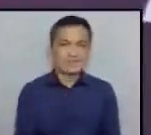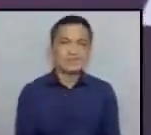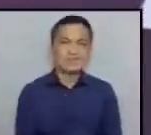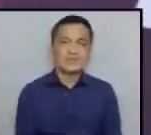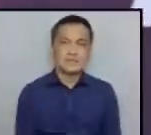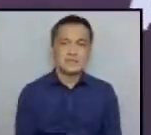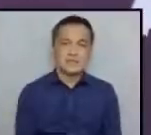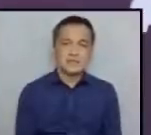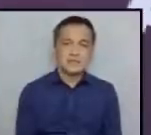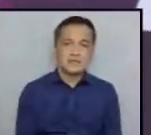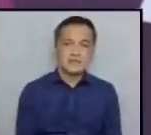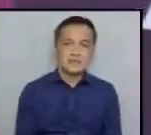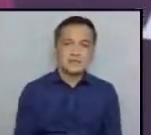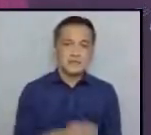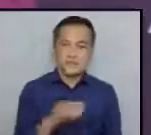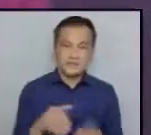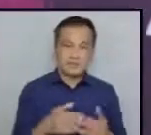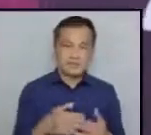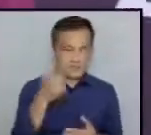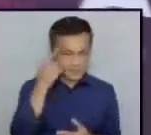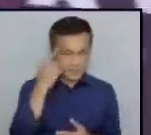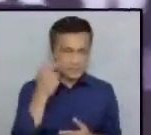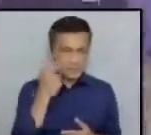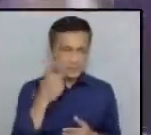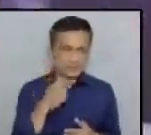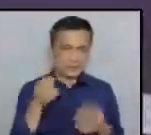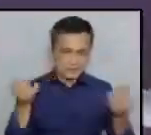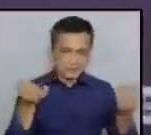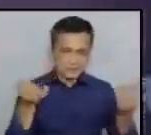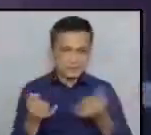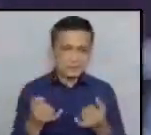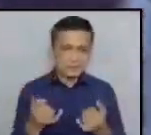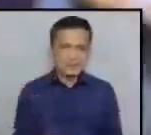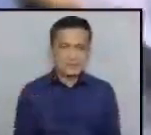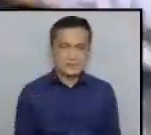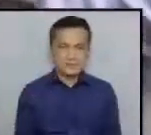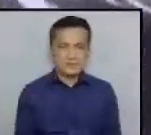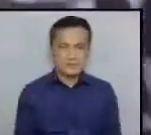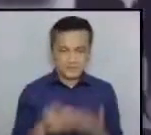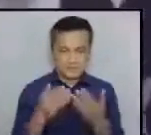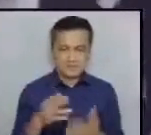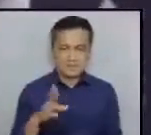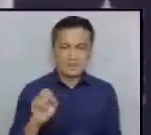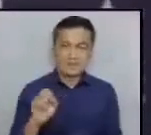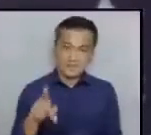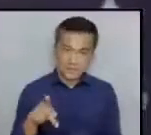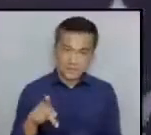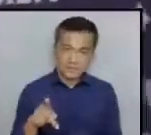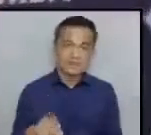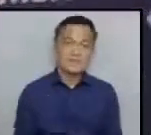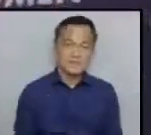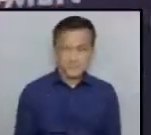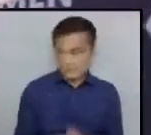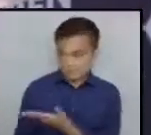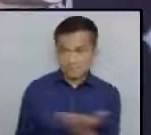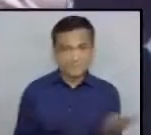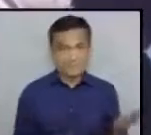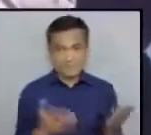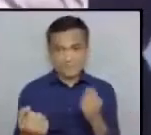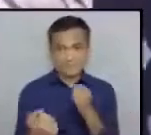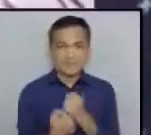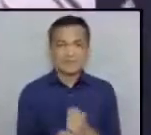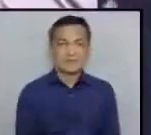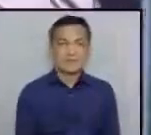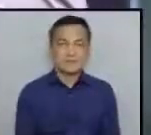po ng genders nandito po. Sila po ay invited. Muli, thank you po sa RSP at saka syempre sa PTV sa inyong suporta. Salamat po sa